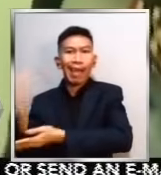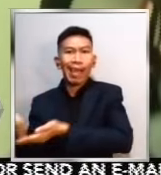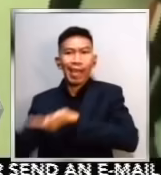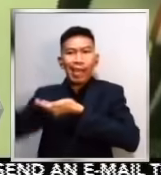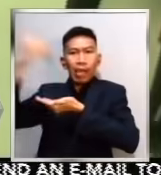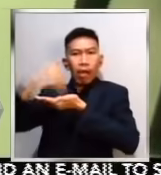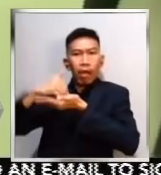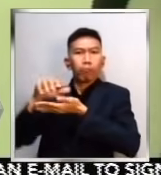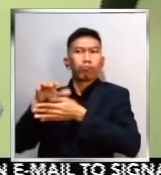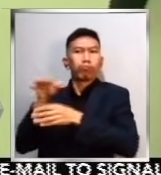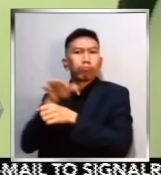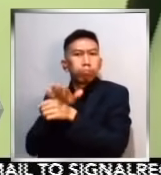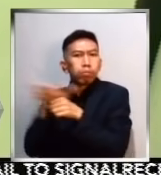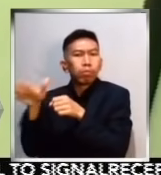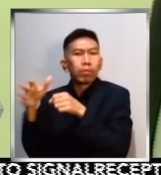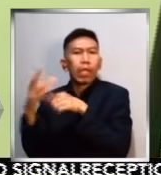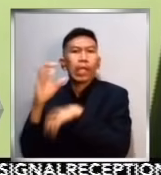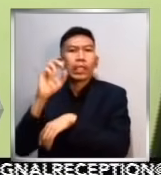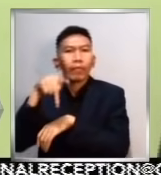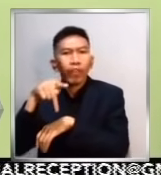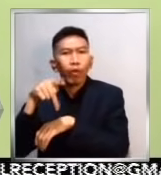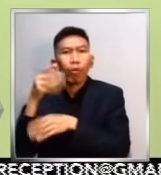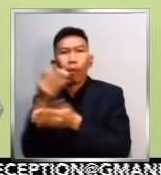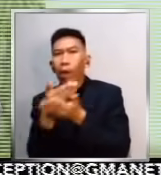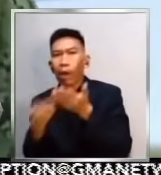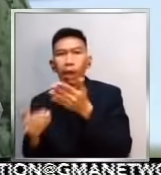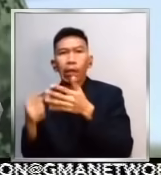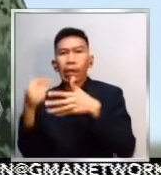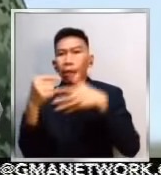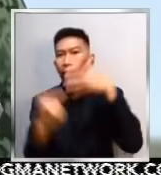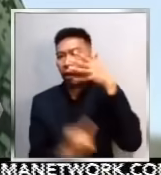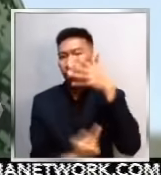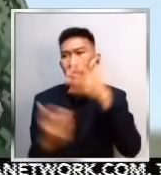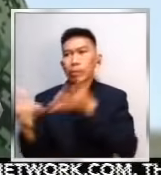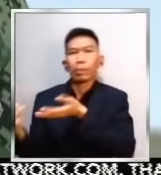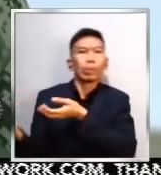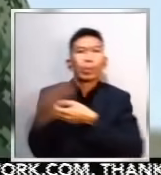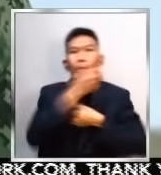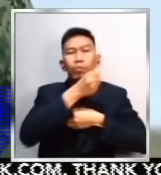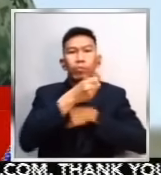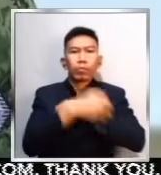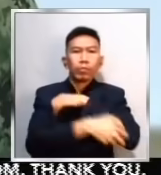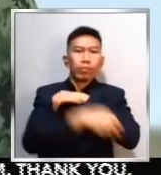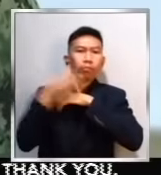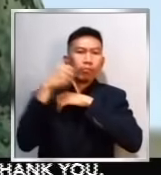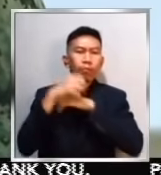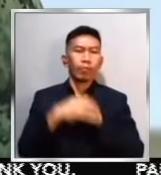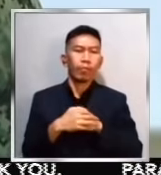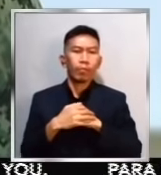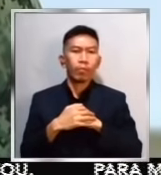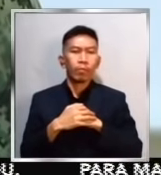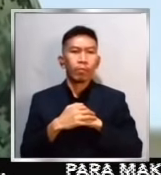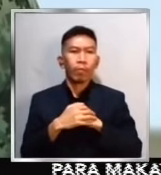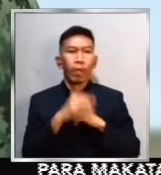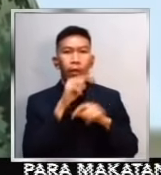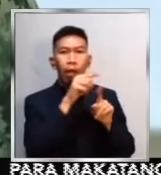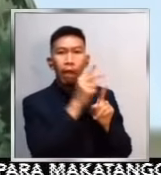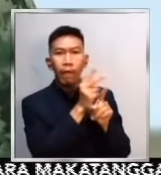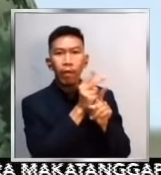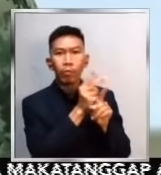kagamitan, tinatangay din daw ng suspect mula sa mga biktima. The last two victims that we interviewed, kutsil yung ginamit